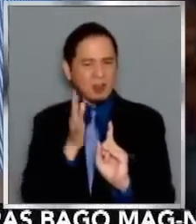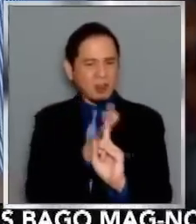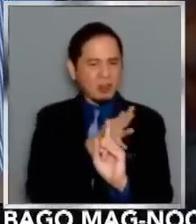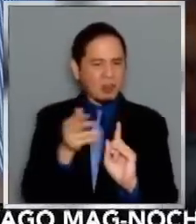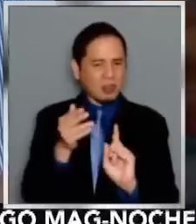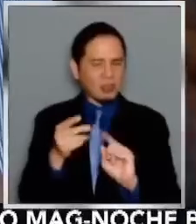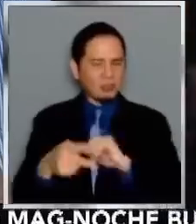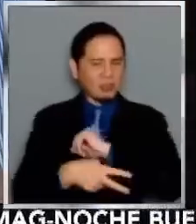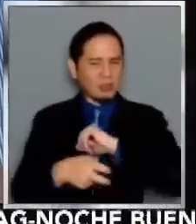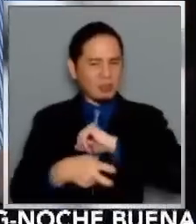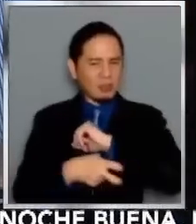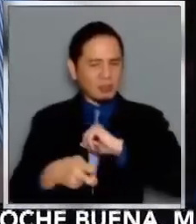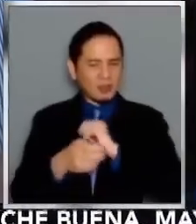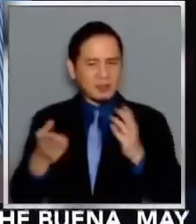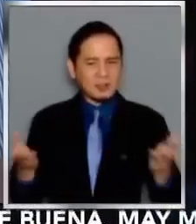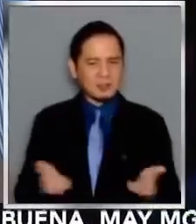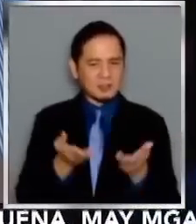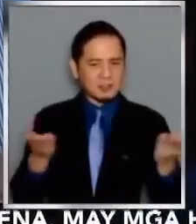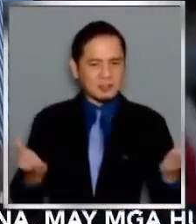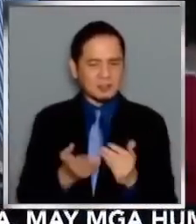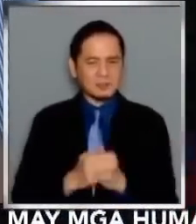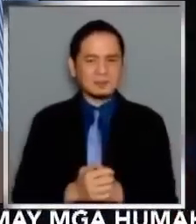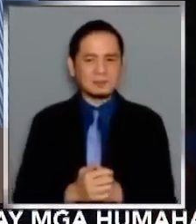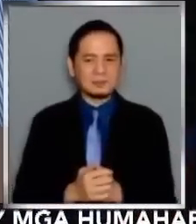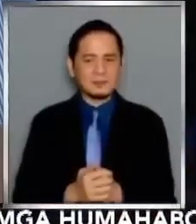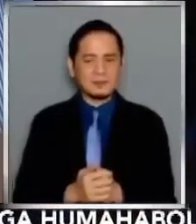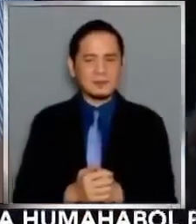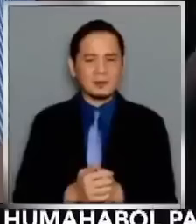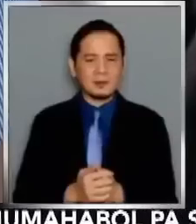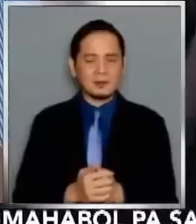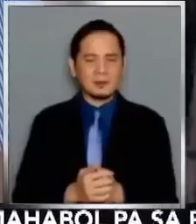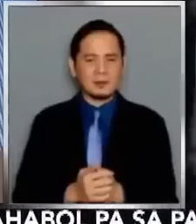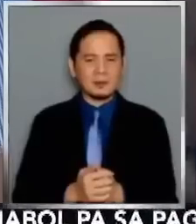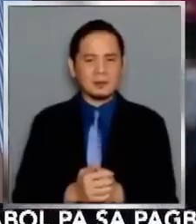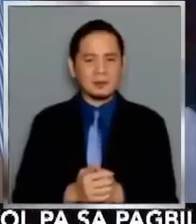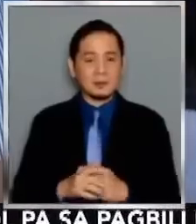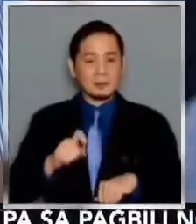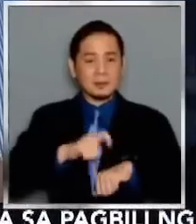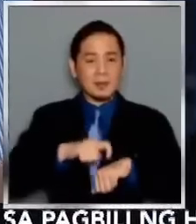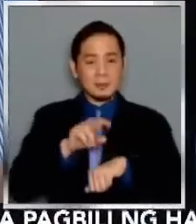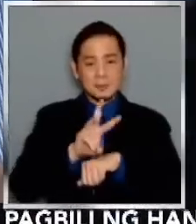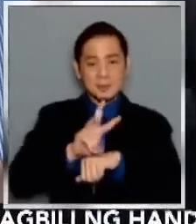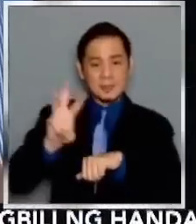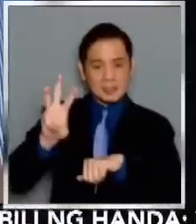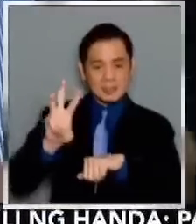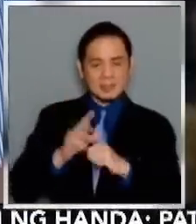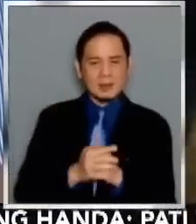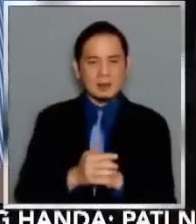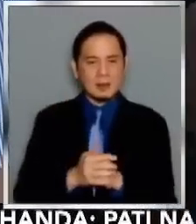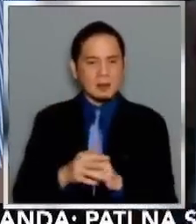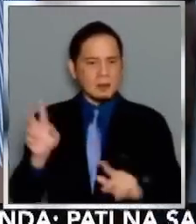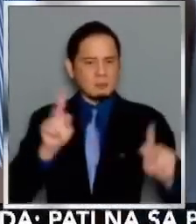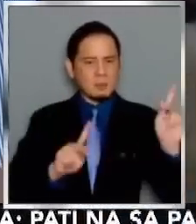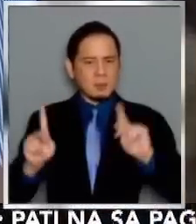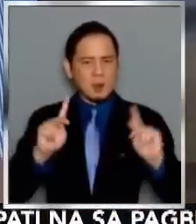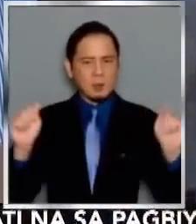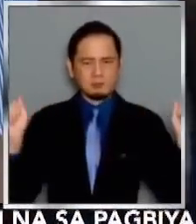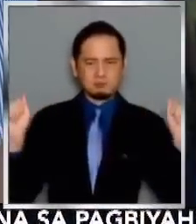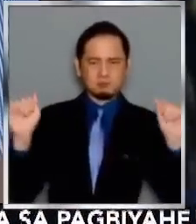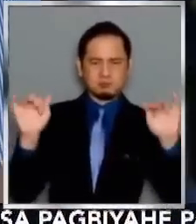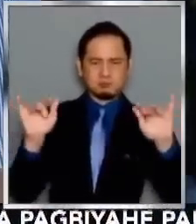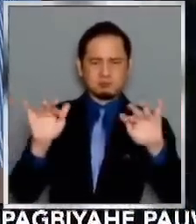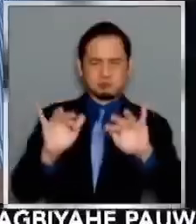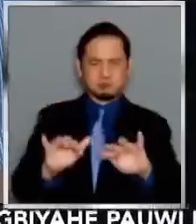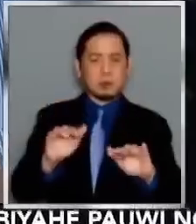na gumagawa ng mga nananamantala. No? Pero alam mo, Pia, bago mag 6 PM ngayon, eh, bigla pong dumami yung mga humahabol pa natin mga kapuso